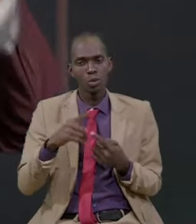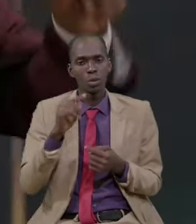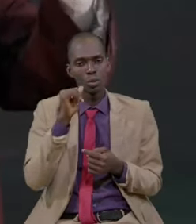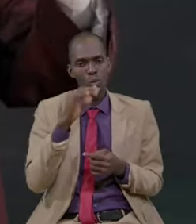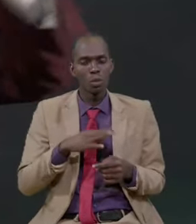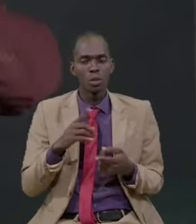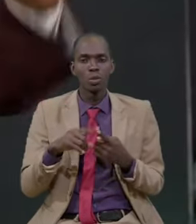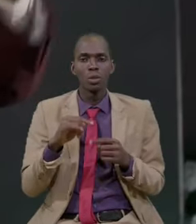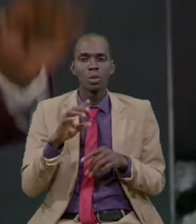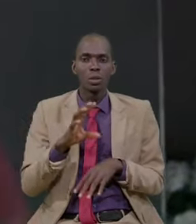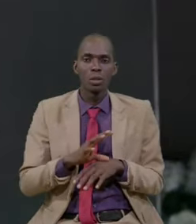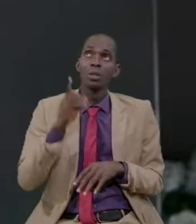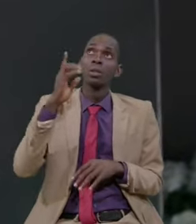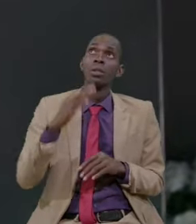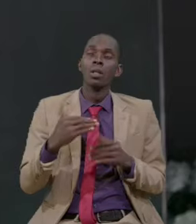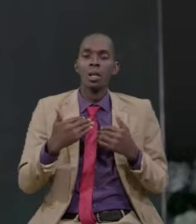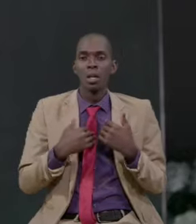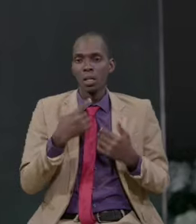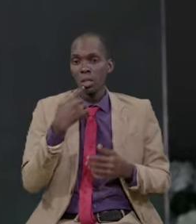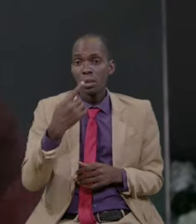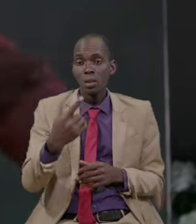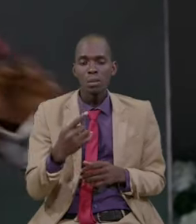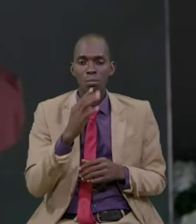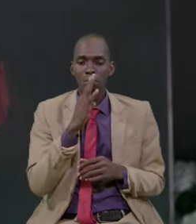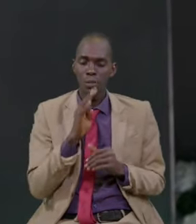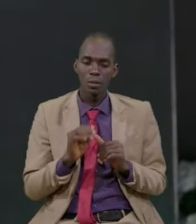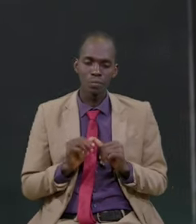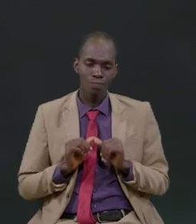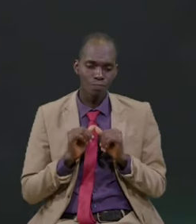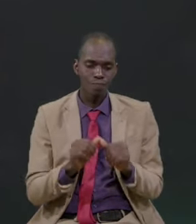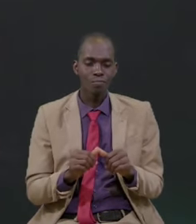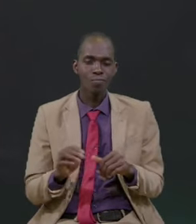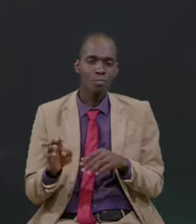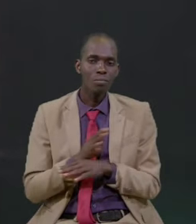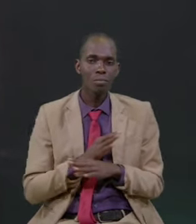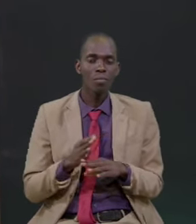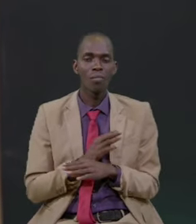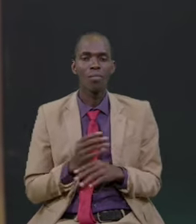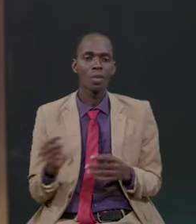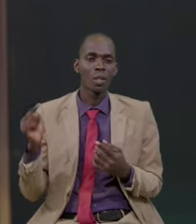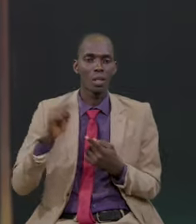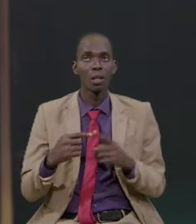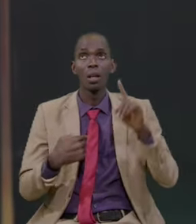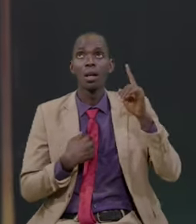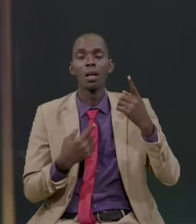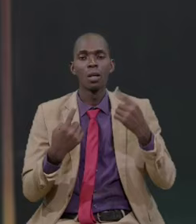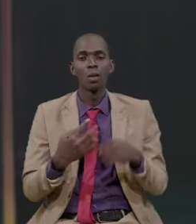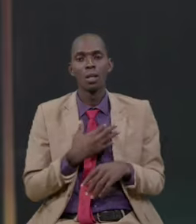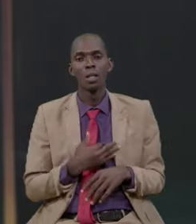L'Église, que Dieu a dit, faites-les valoir. Et tu veux